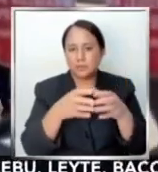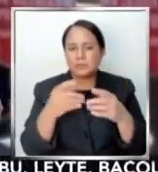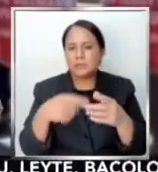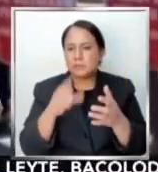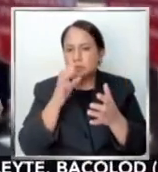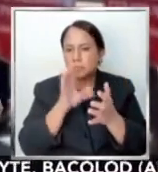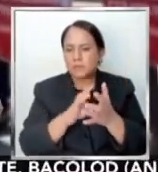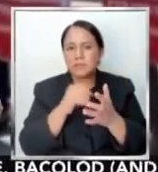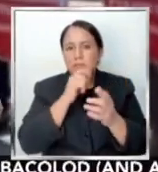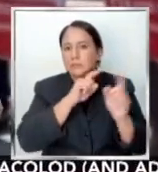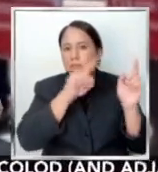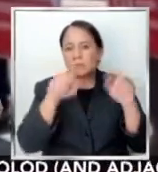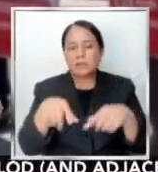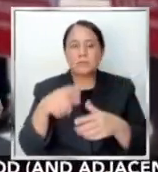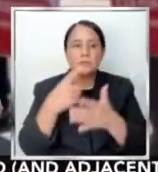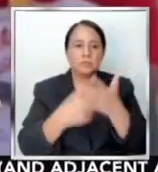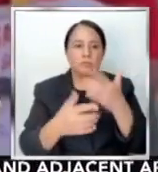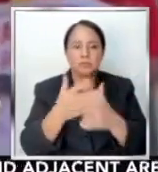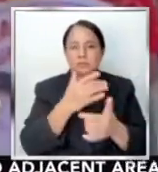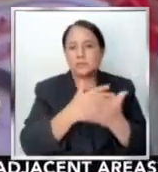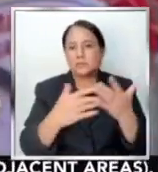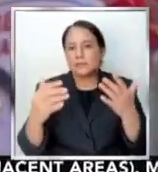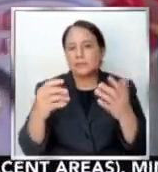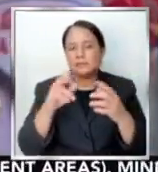sa debate ng ilang kandidato.